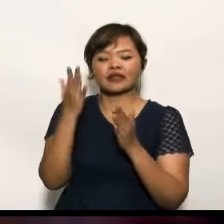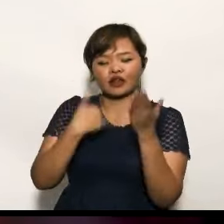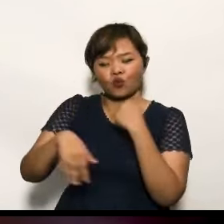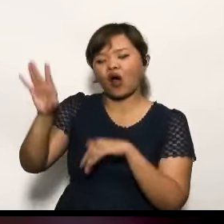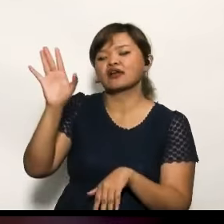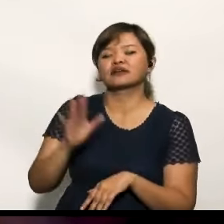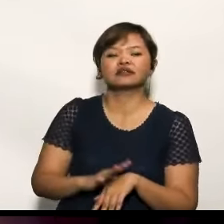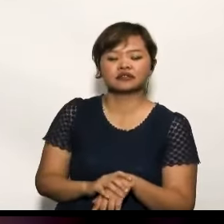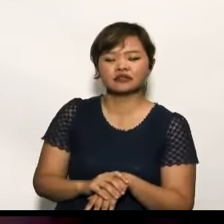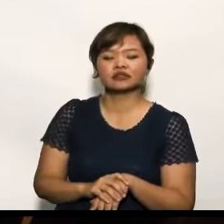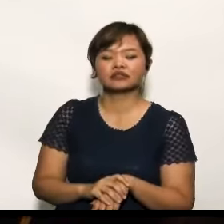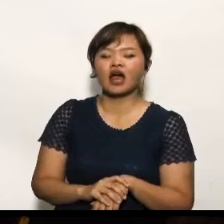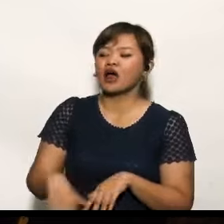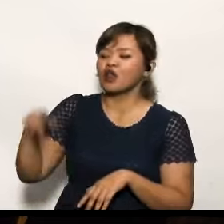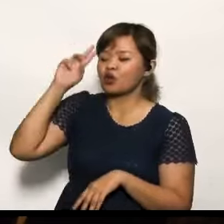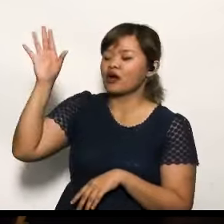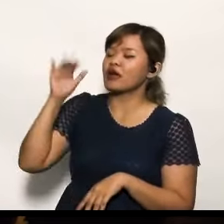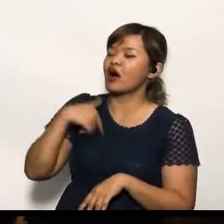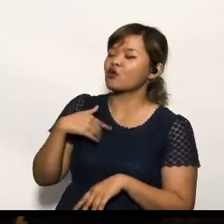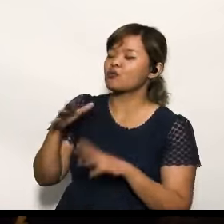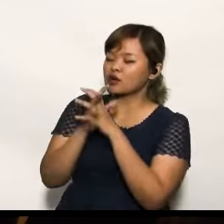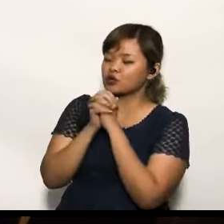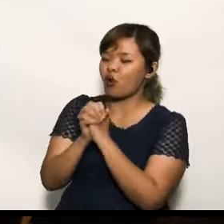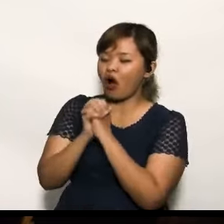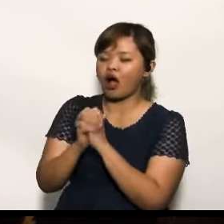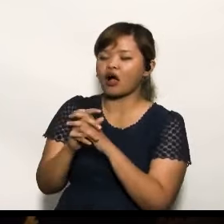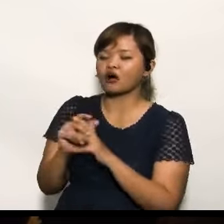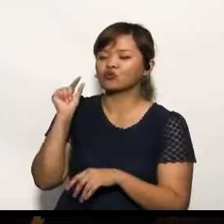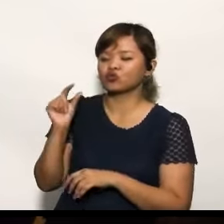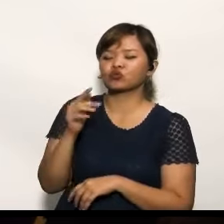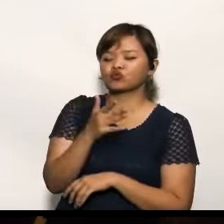orang-orang sekitar kami. Tuhan, aku berdoa pada pagi hari ini,